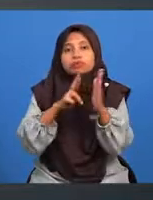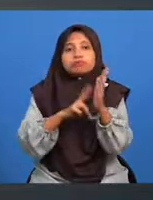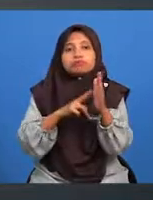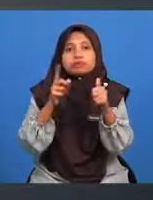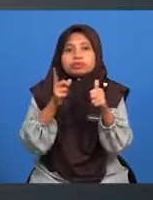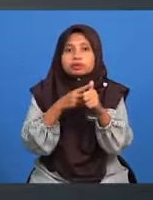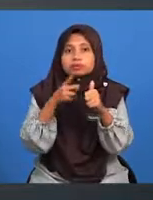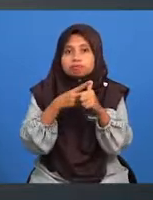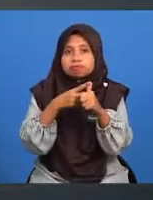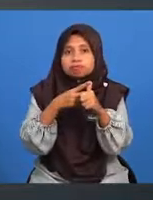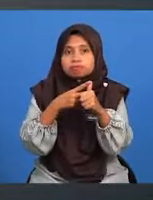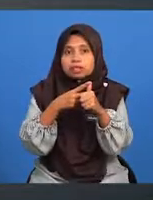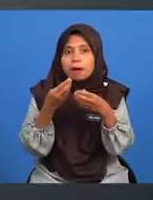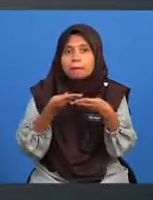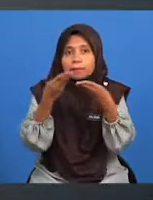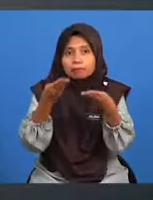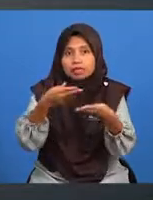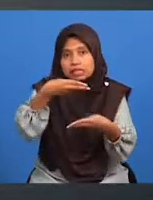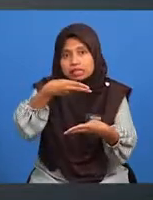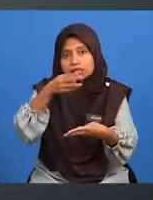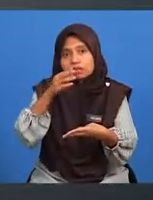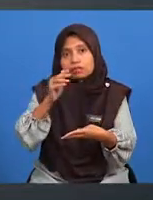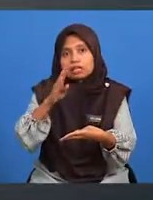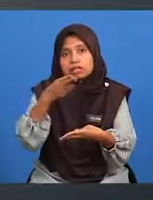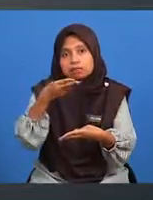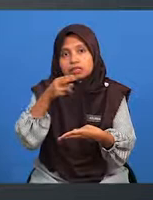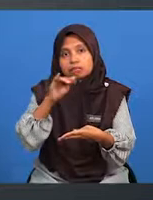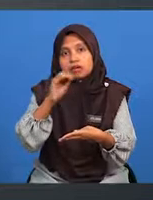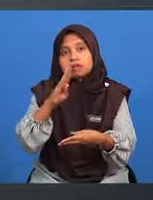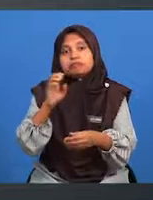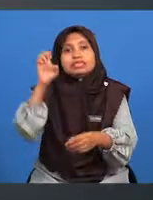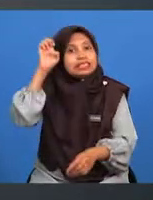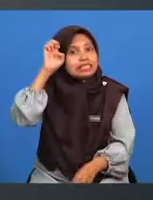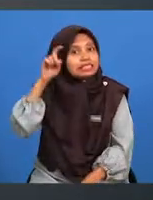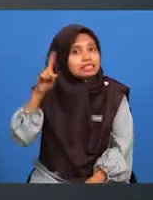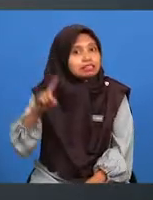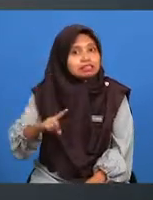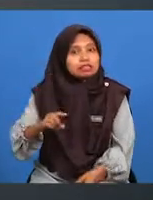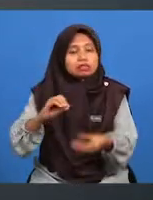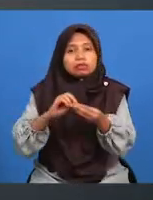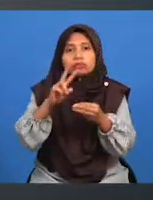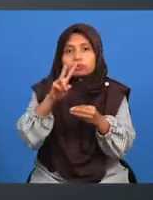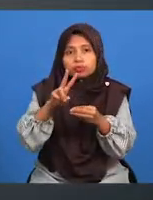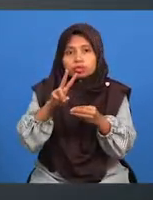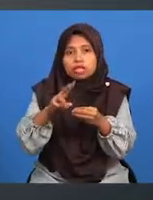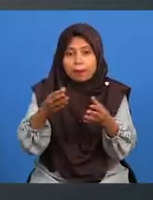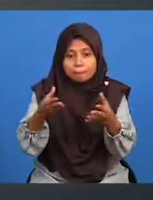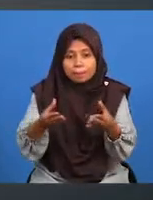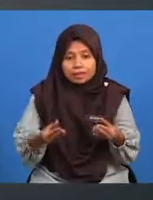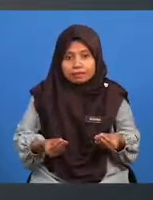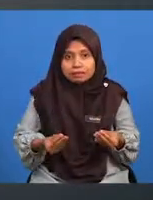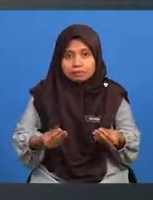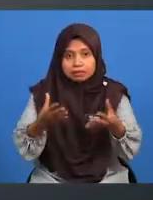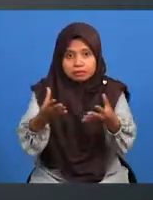pertama, pemberi hibah, contohnya Encik Zakaria tadi. Kedua, penerima